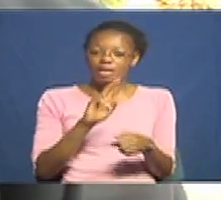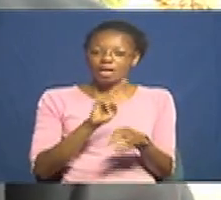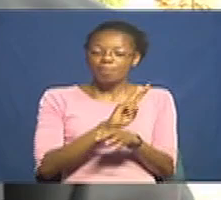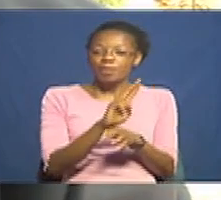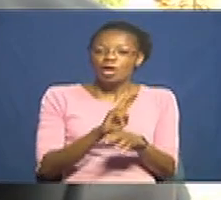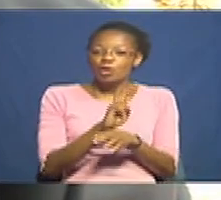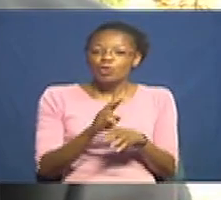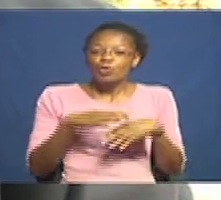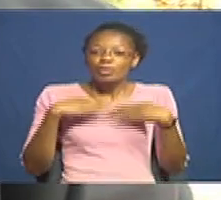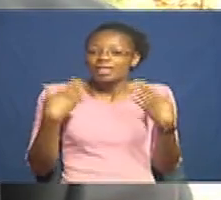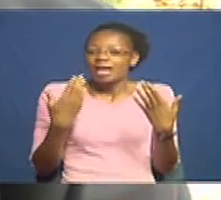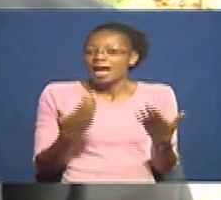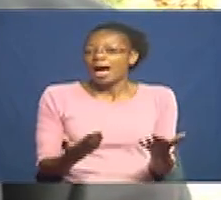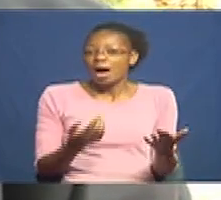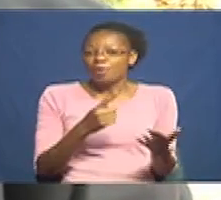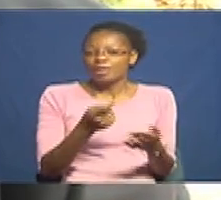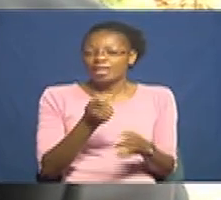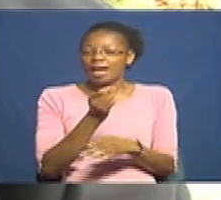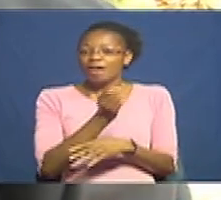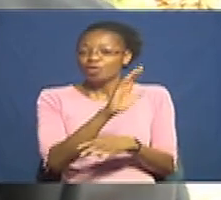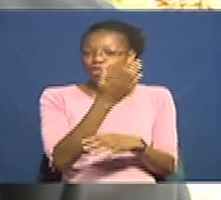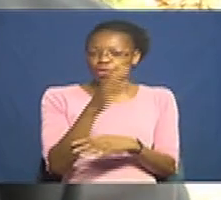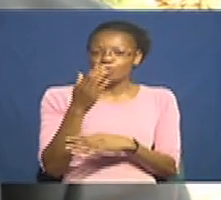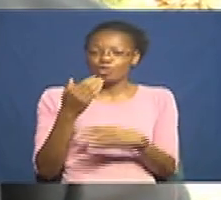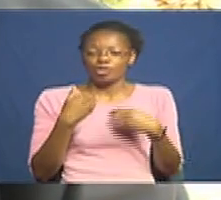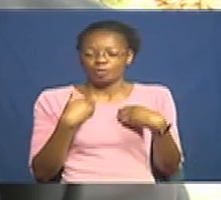na pia ni miti miti gani hasa